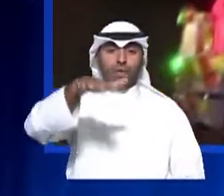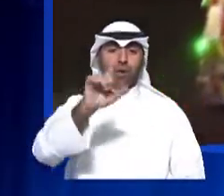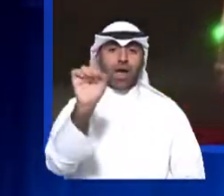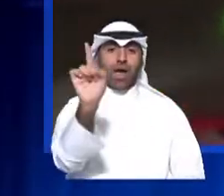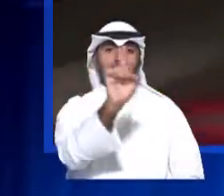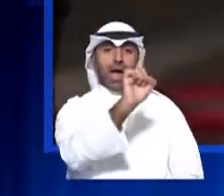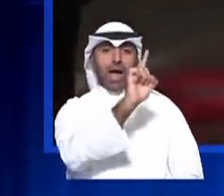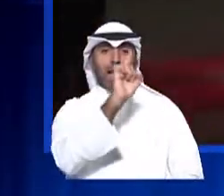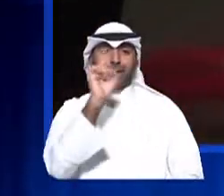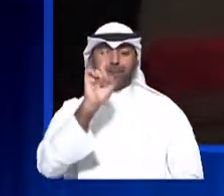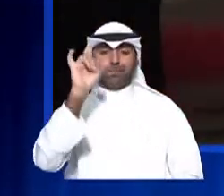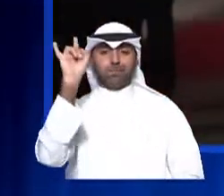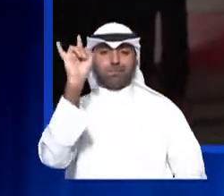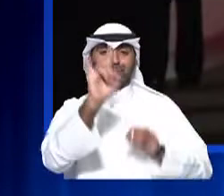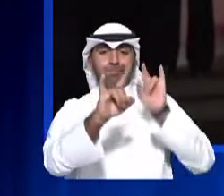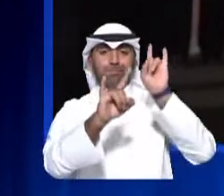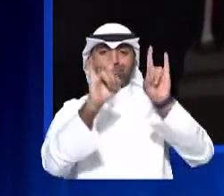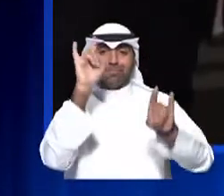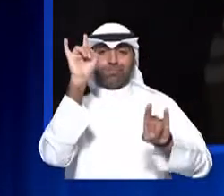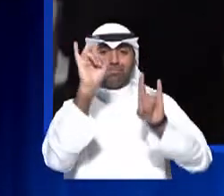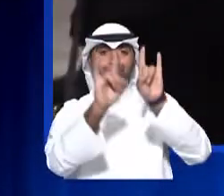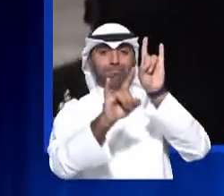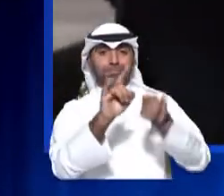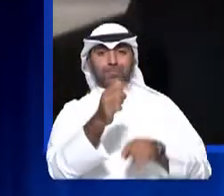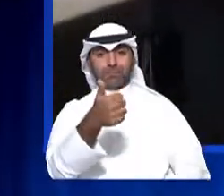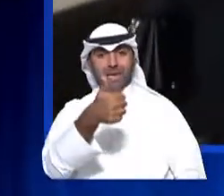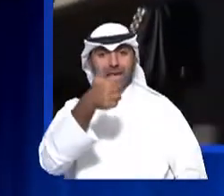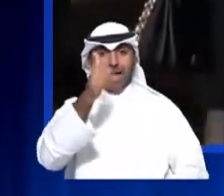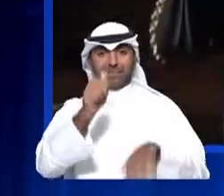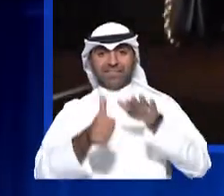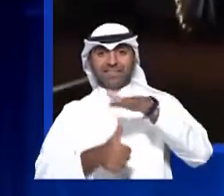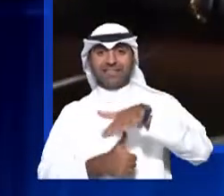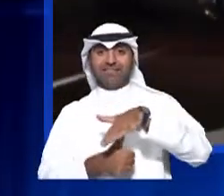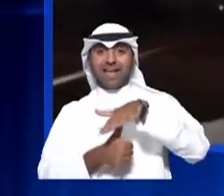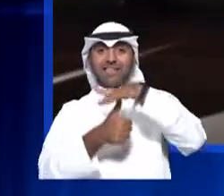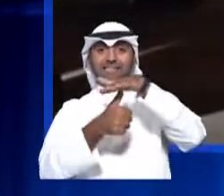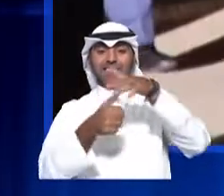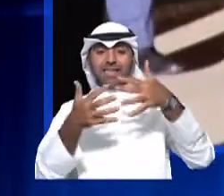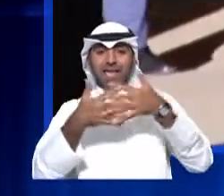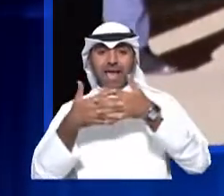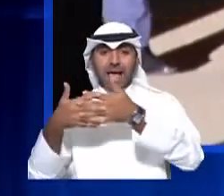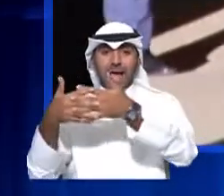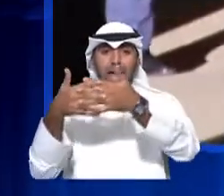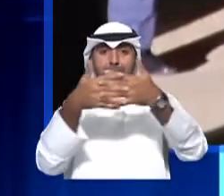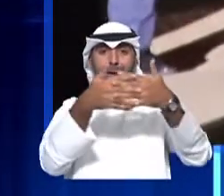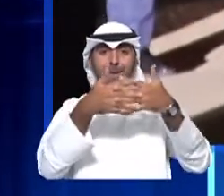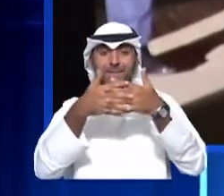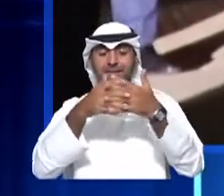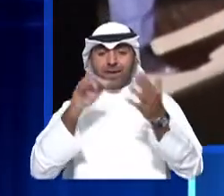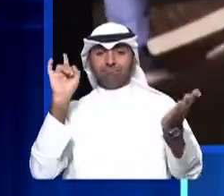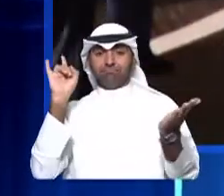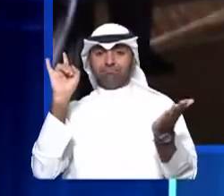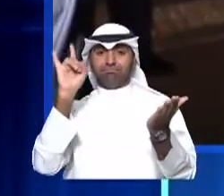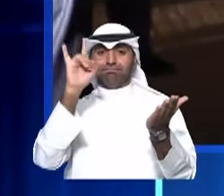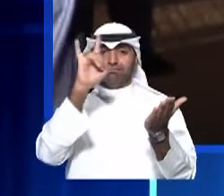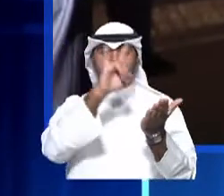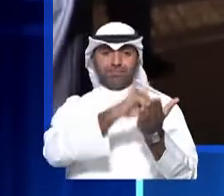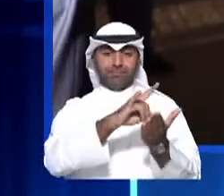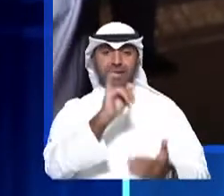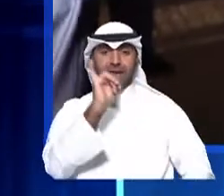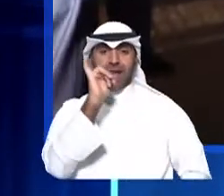القصر ويستمنستر وقدموا بالفعل تعازيهم واحترامهم وتقديرهم